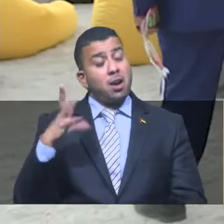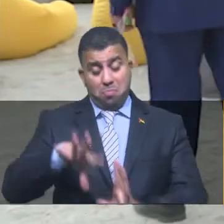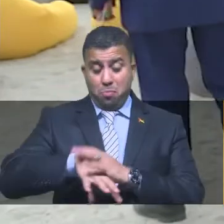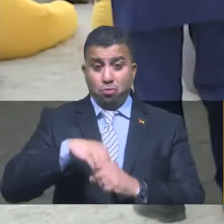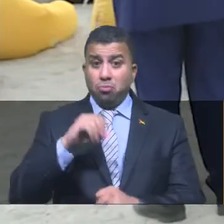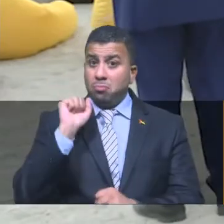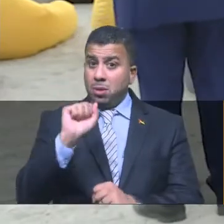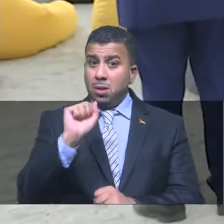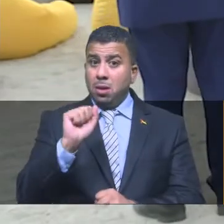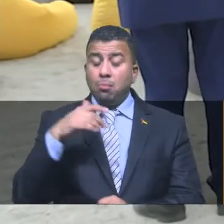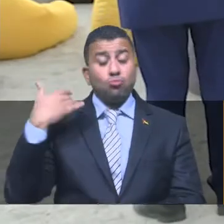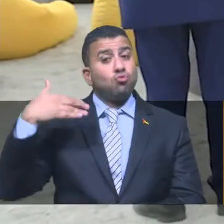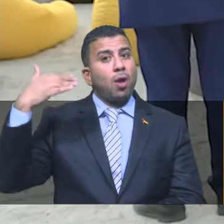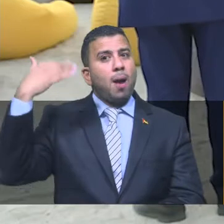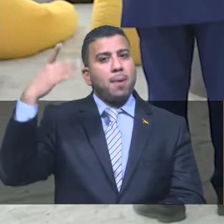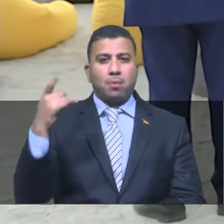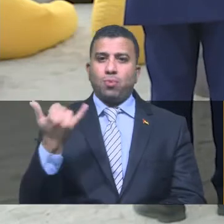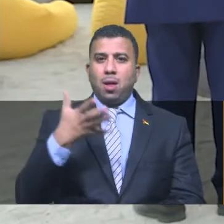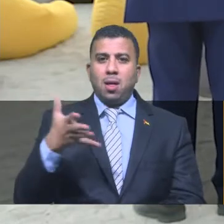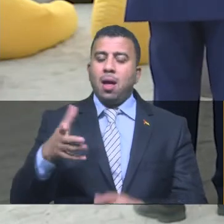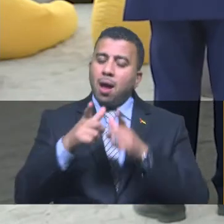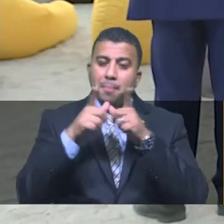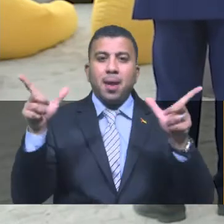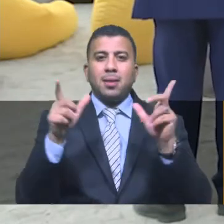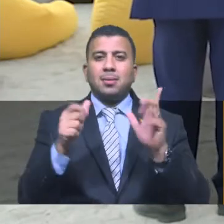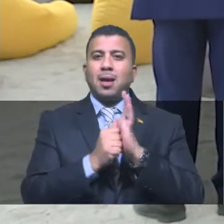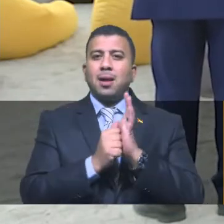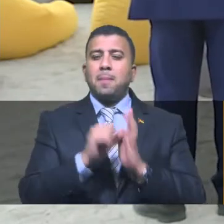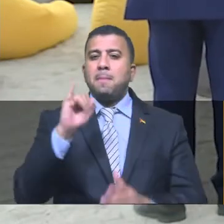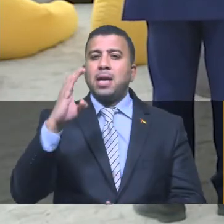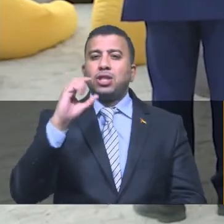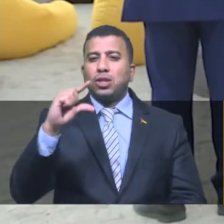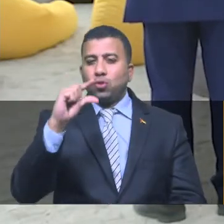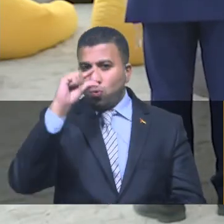توظف لاستشراف مستقبلهم. لأخبار الدار، مجد السويدي، دبي.